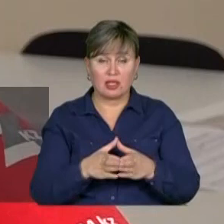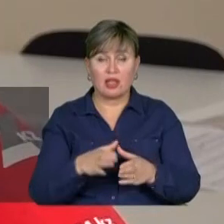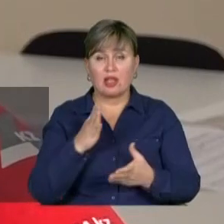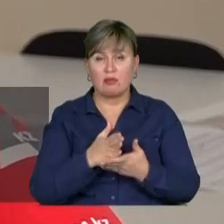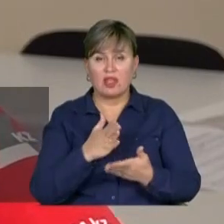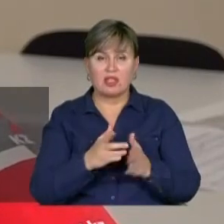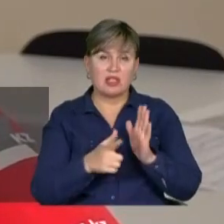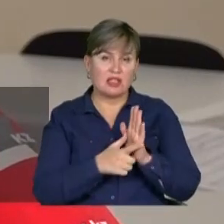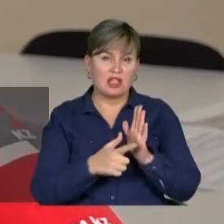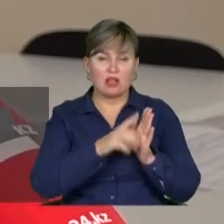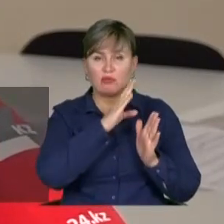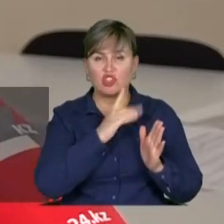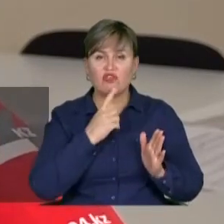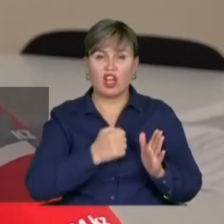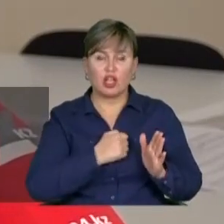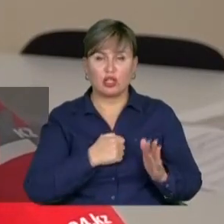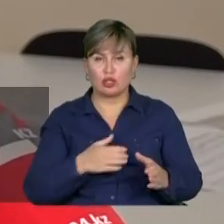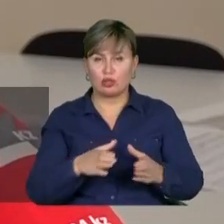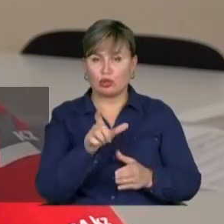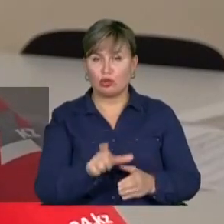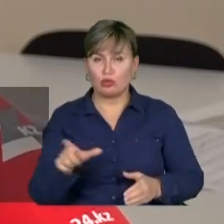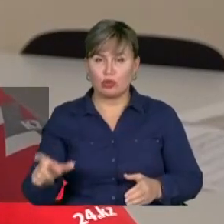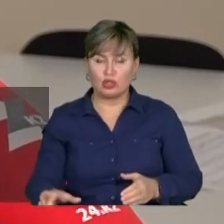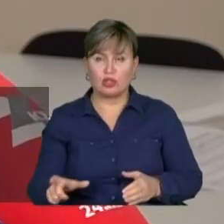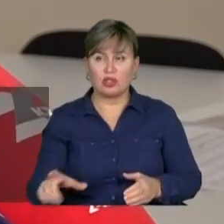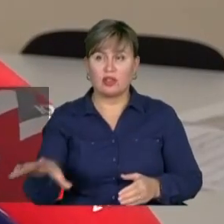имеются 7 женщин-военнослужащих.